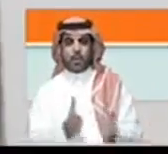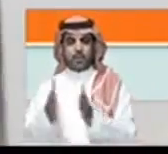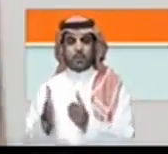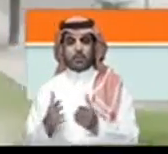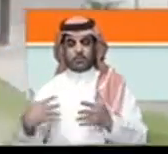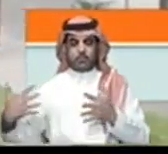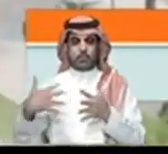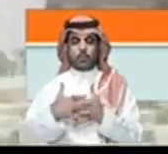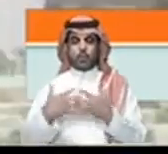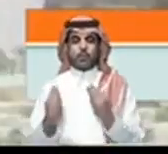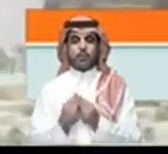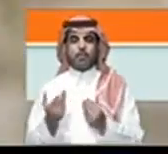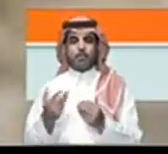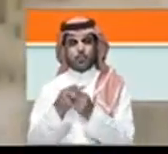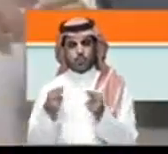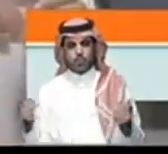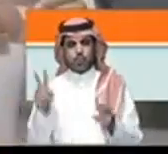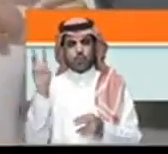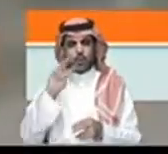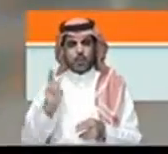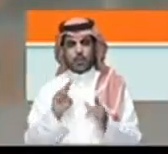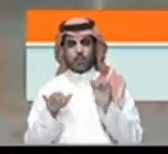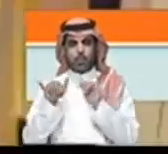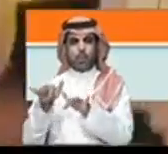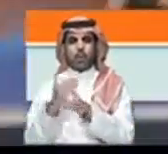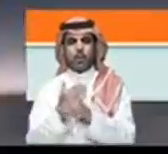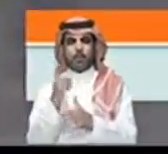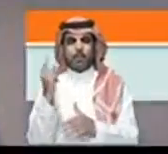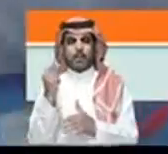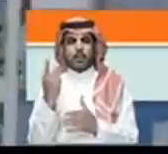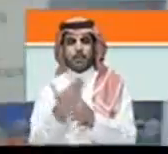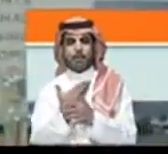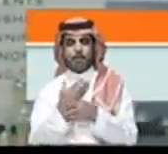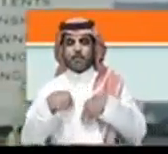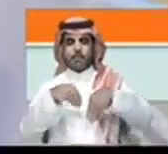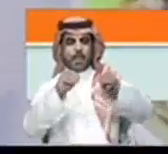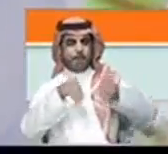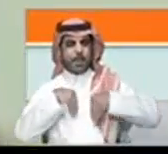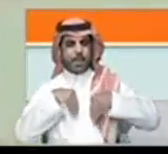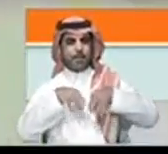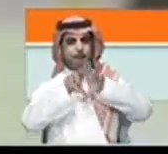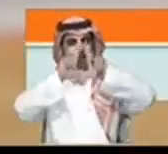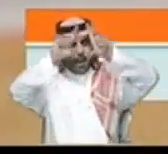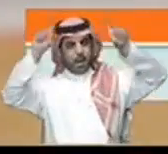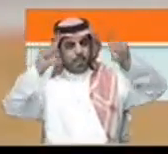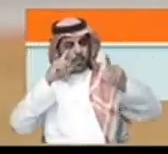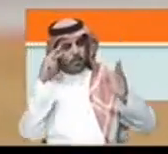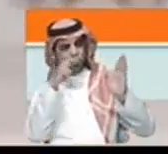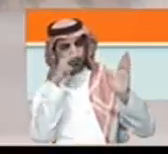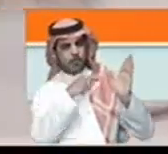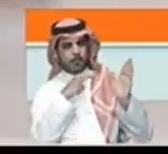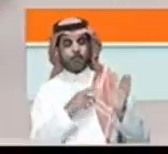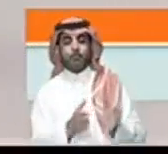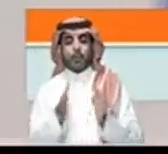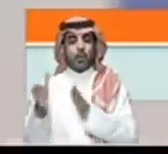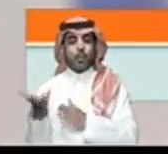في المعرض العديد من الشركات السعوديه بمشاركات المتميزه لتسويق منتجاتها والتعريف بها خليجيا حيث